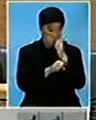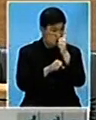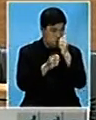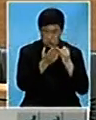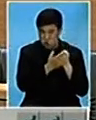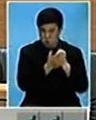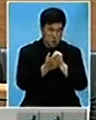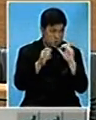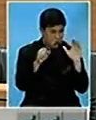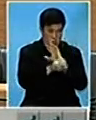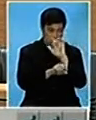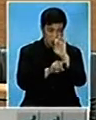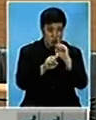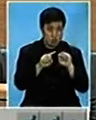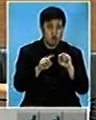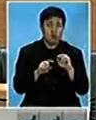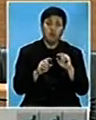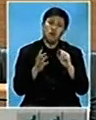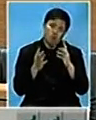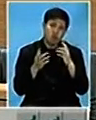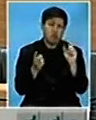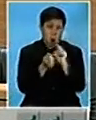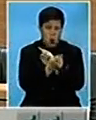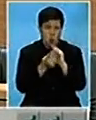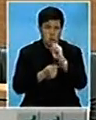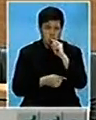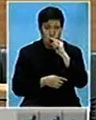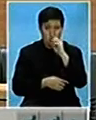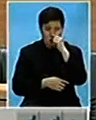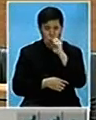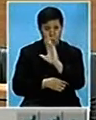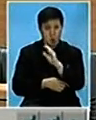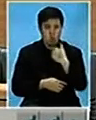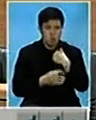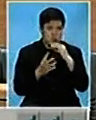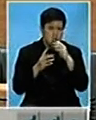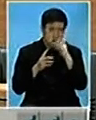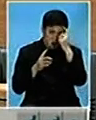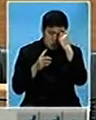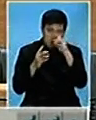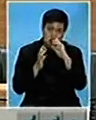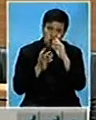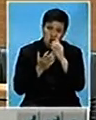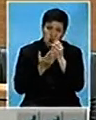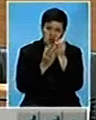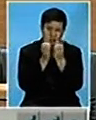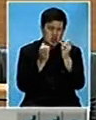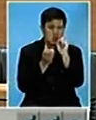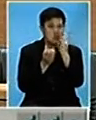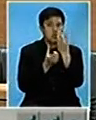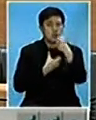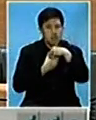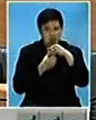เพราะว่าในสังคมของเรายังมีประเพณียังมีศีลธรรมมีจริยธรร